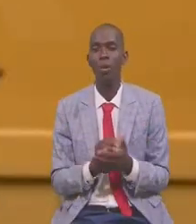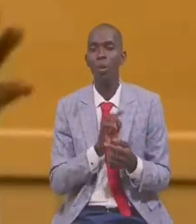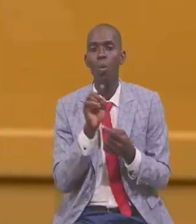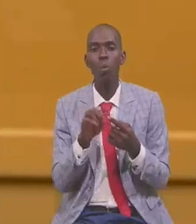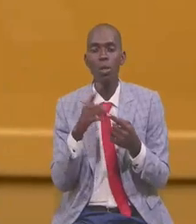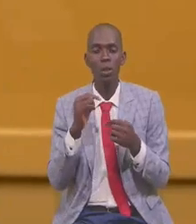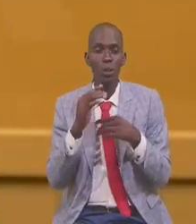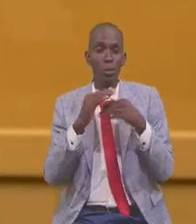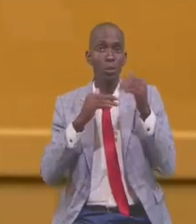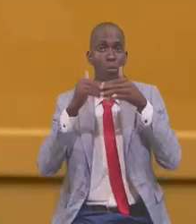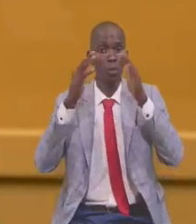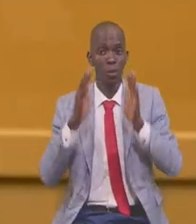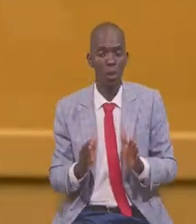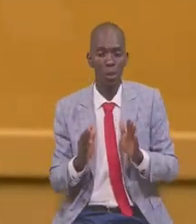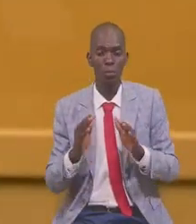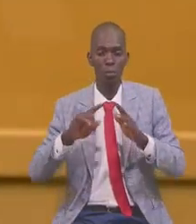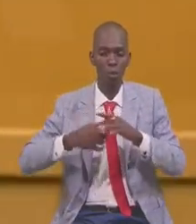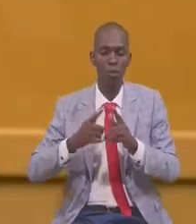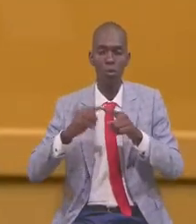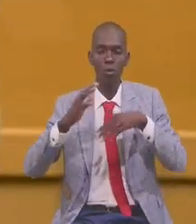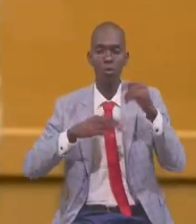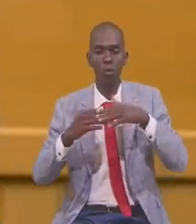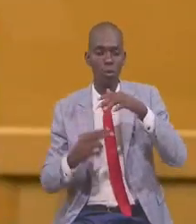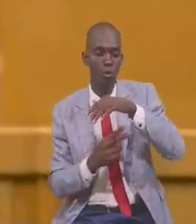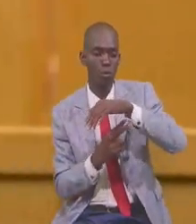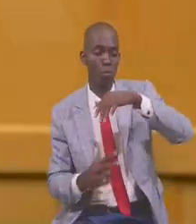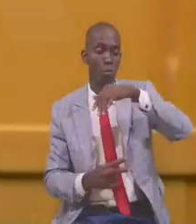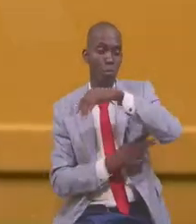bâtisseurs construisent des ponts, ils regardent